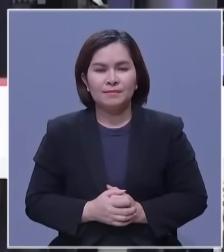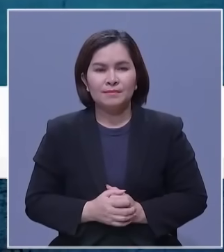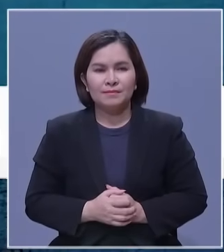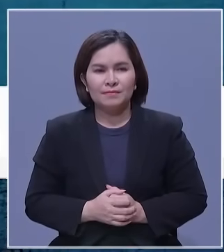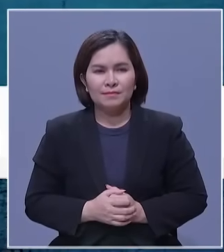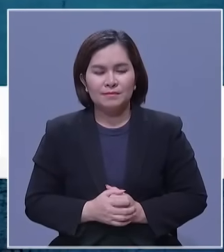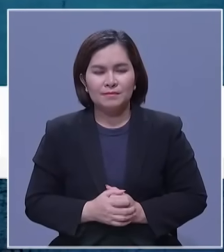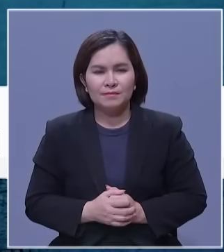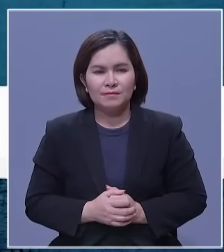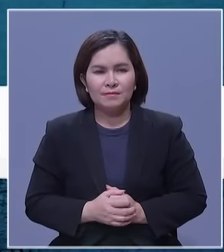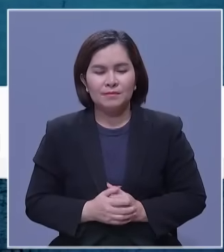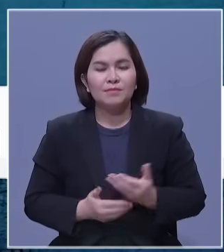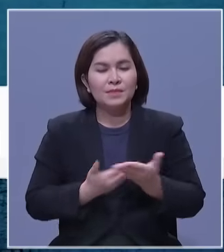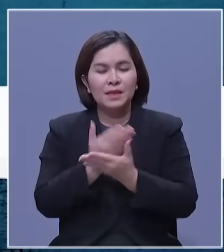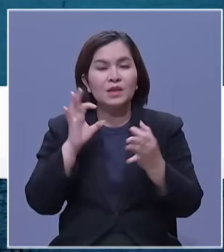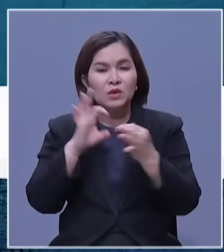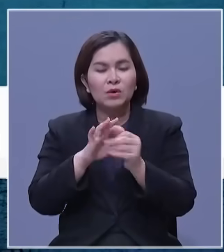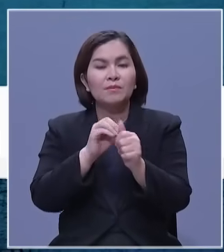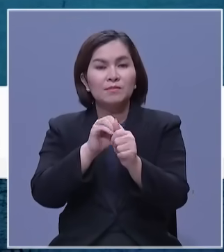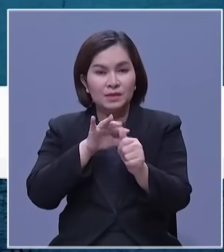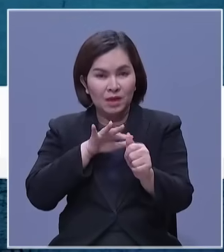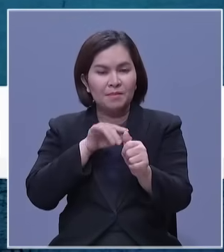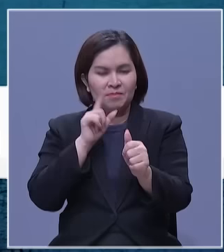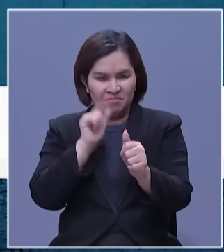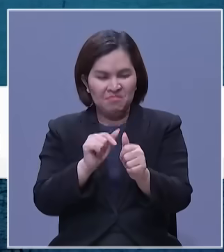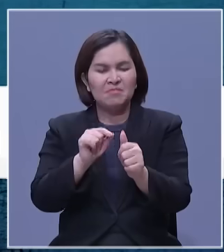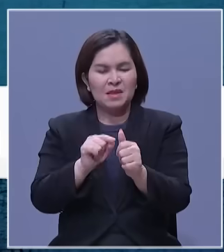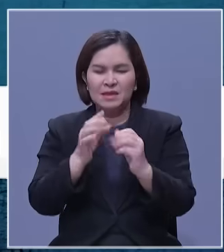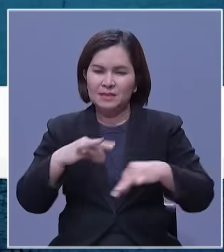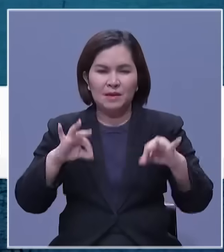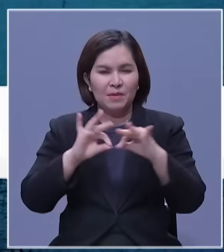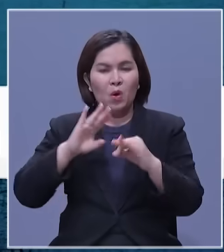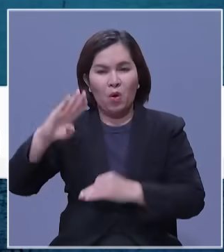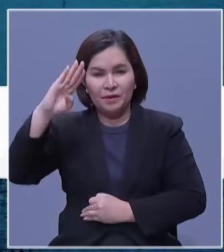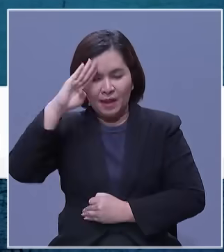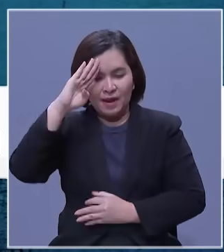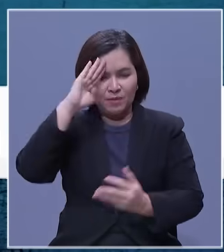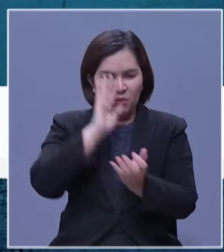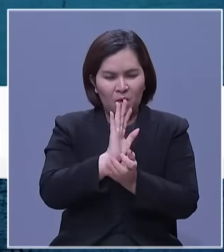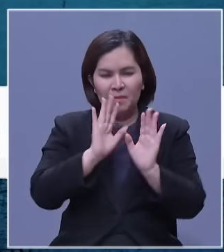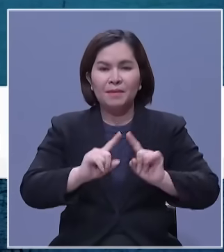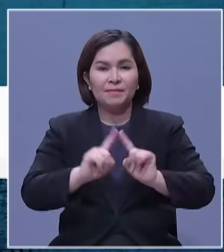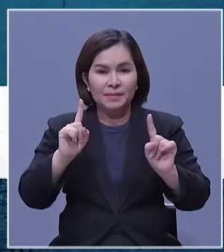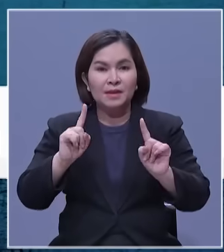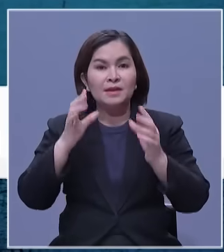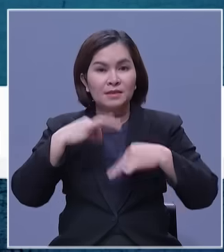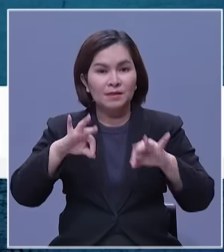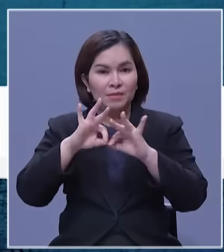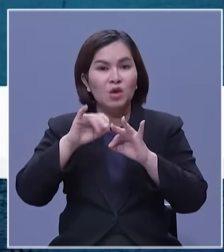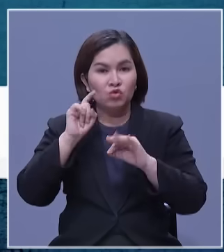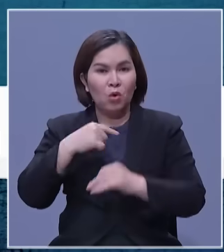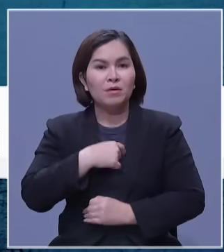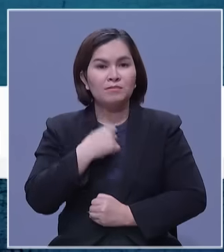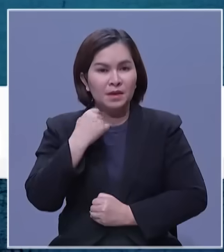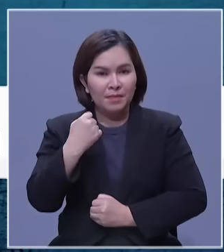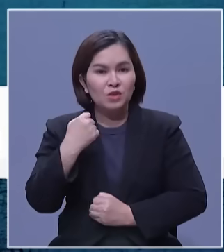การพิจารณาเรื่อง leadership เนี่ยคือฐานตำรวจมันต่างกันคือต้องมีความเชื่อมั่นครับผู้อำ